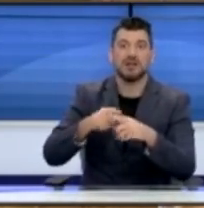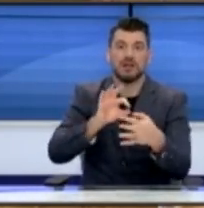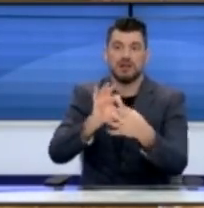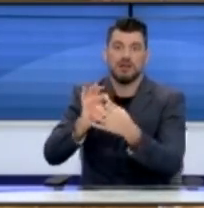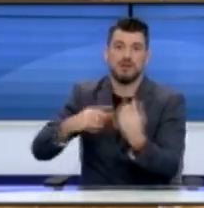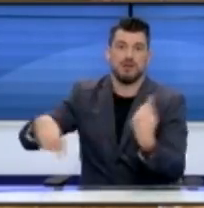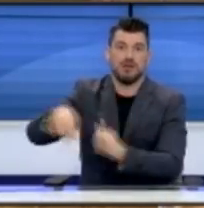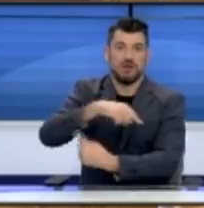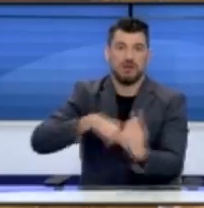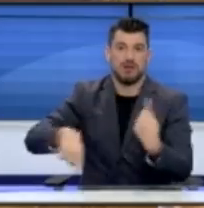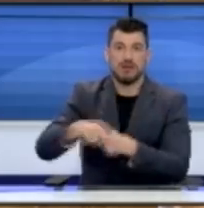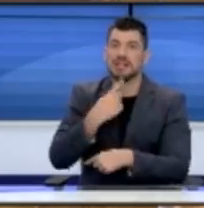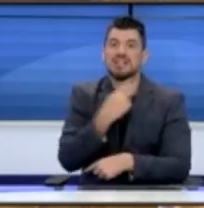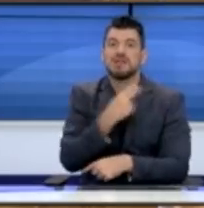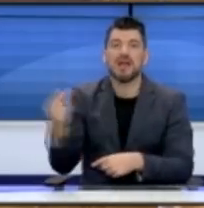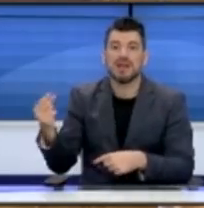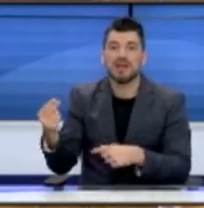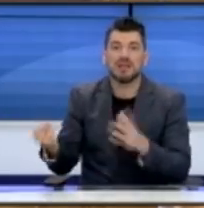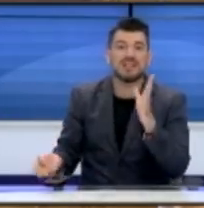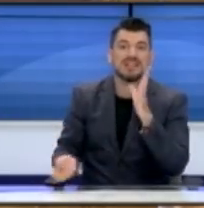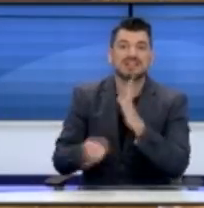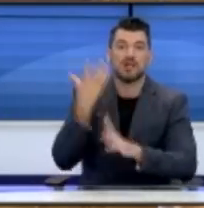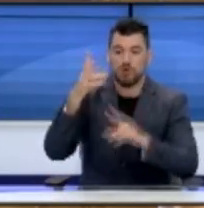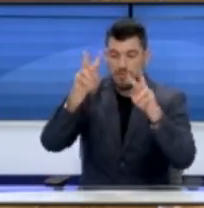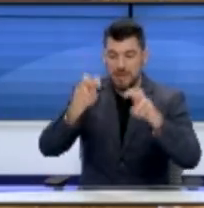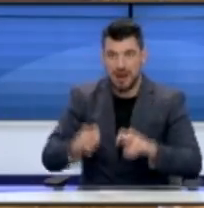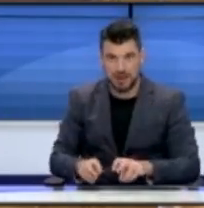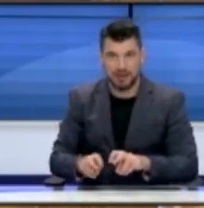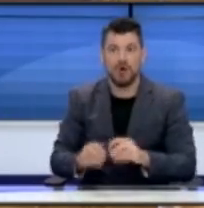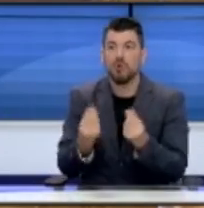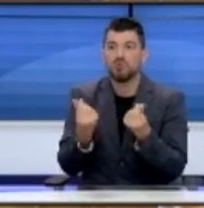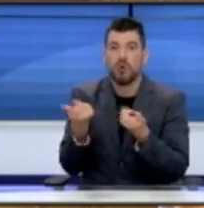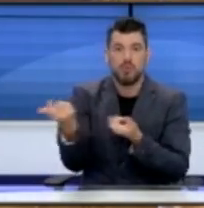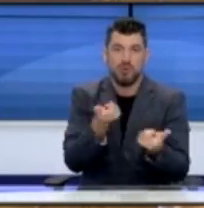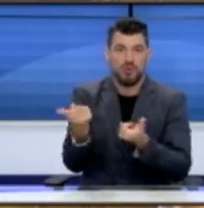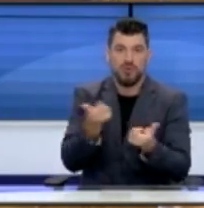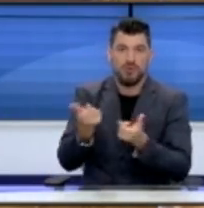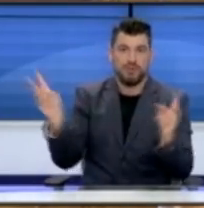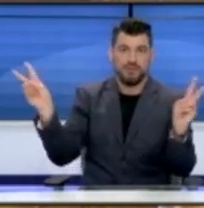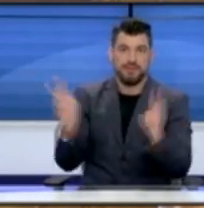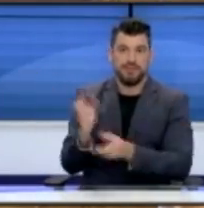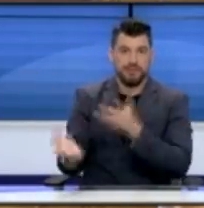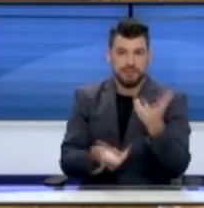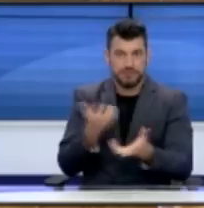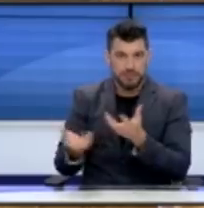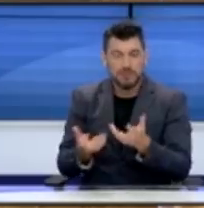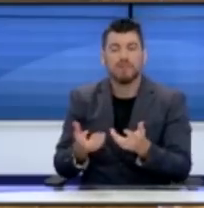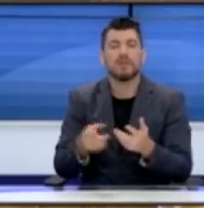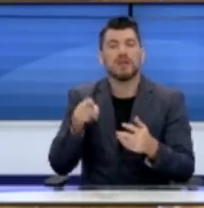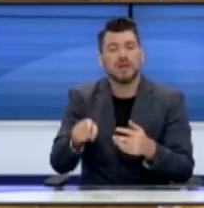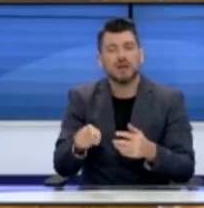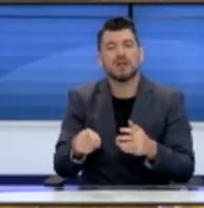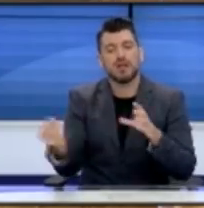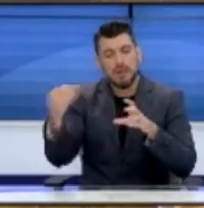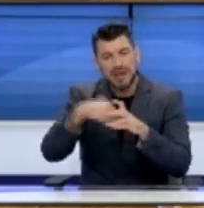Σημαίνει σύγχρονη μελέτη αντιπυρικής προστασίας που θα περιλαμβάνει όλα τα μέτρα δασοκομικά, διαχειριστικά,